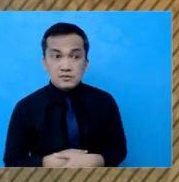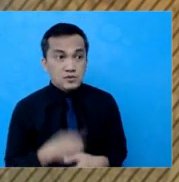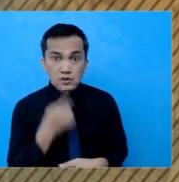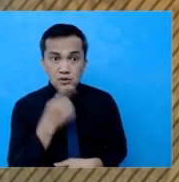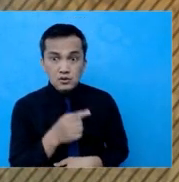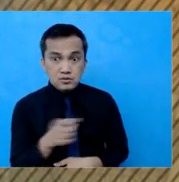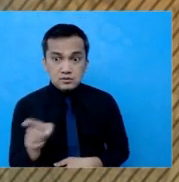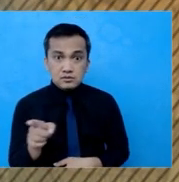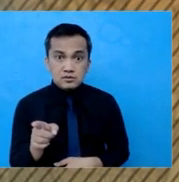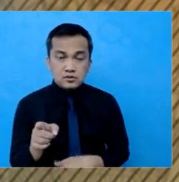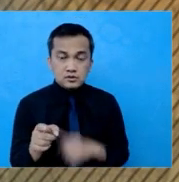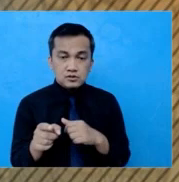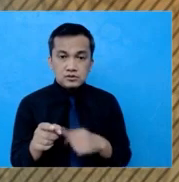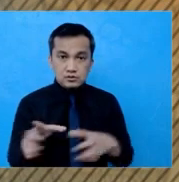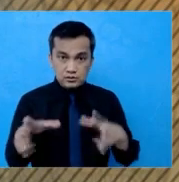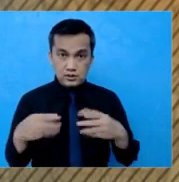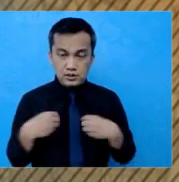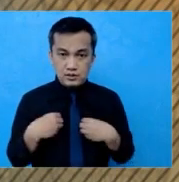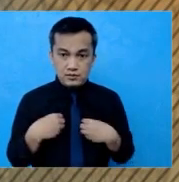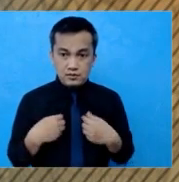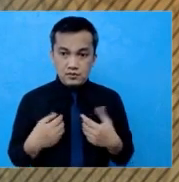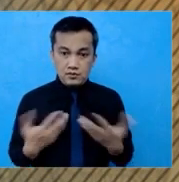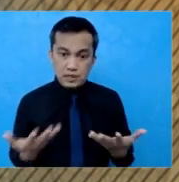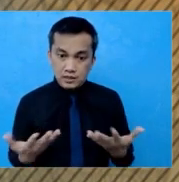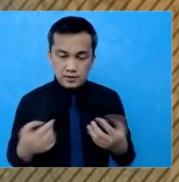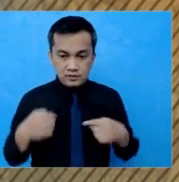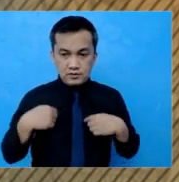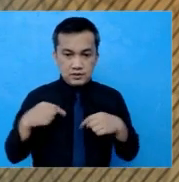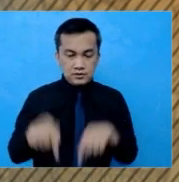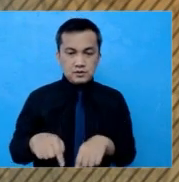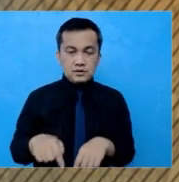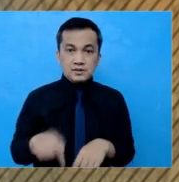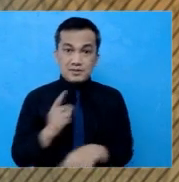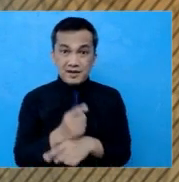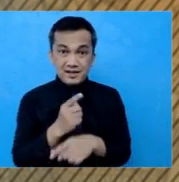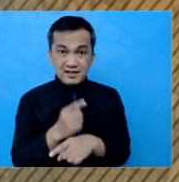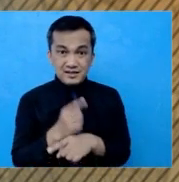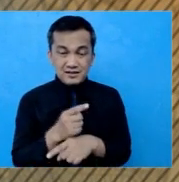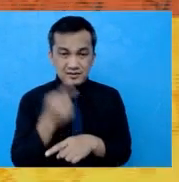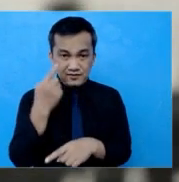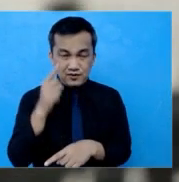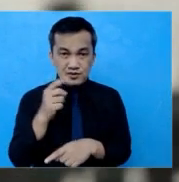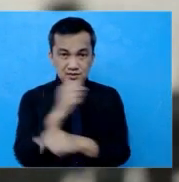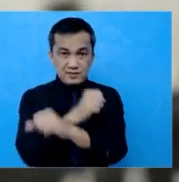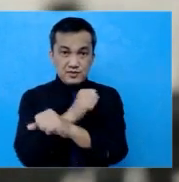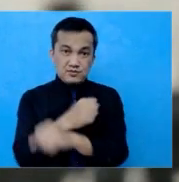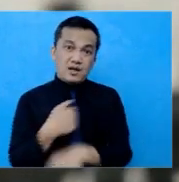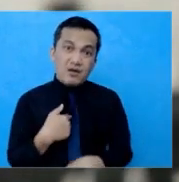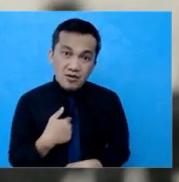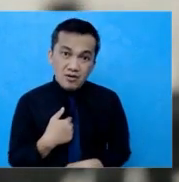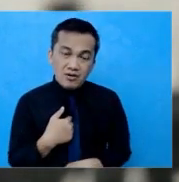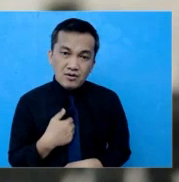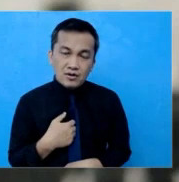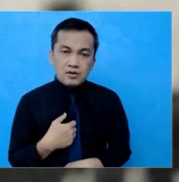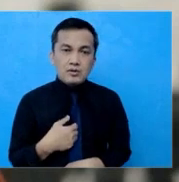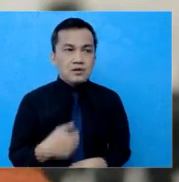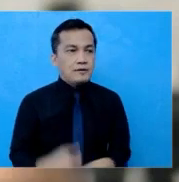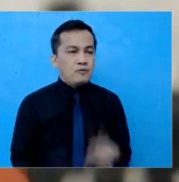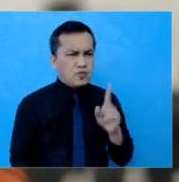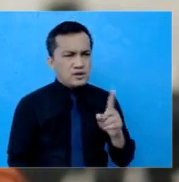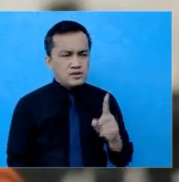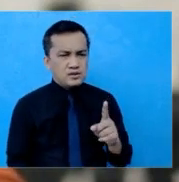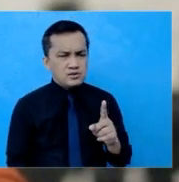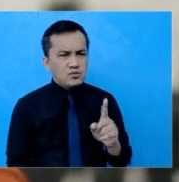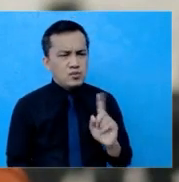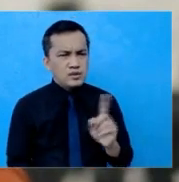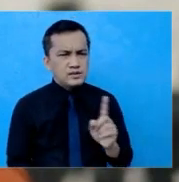mo naman yun, wala naman ako dito. Dahil, di ba, parang substitute lang ako eh. One of the songs na naging relevant just